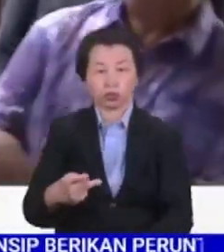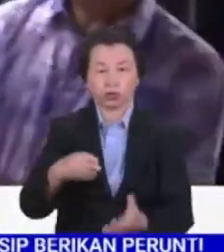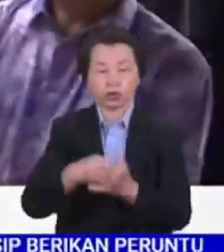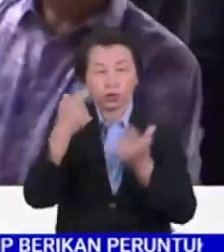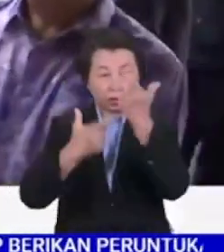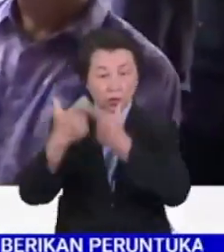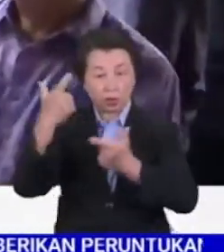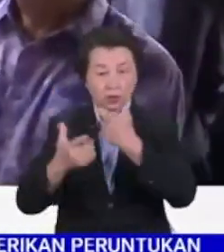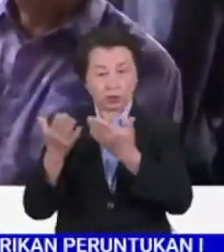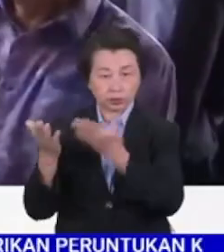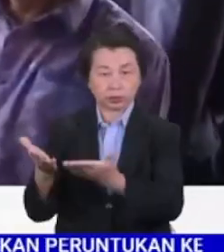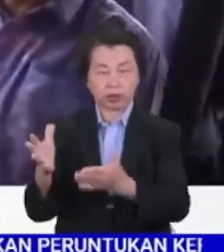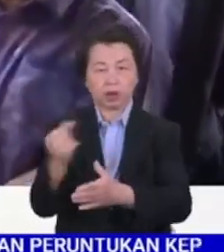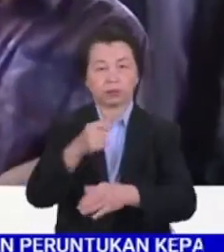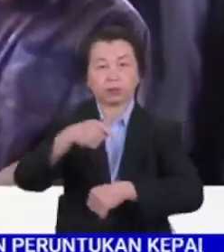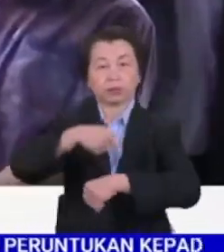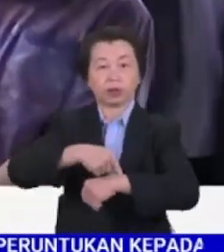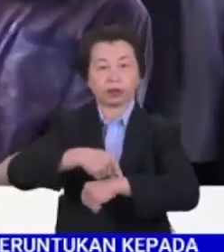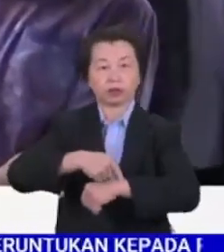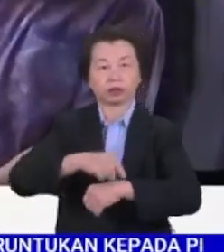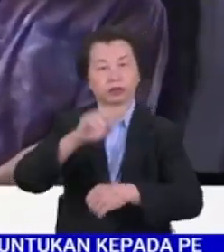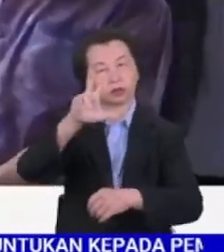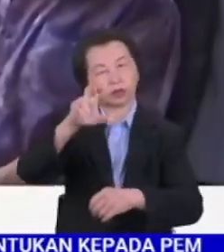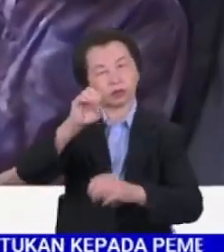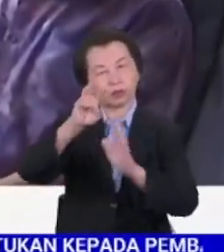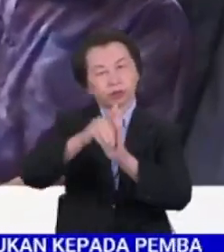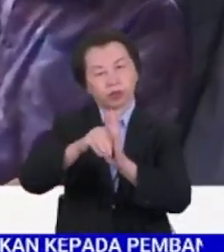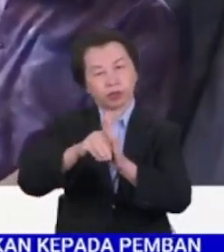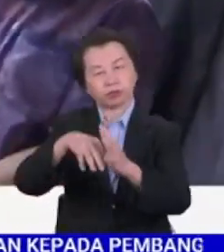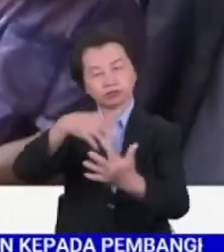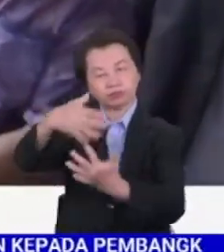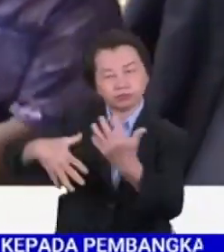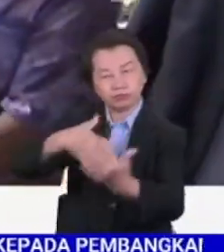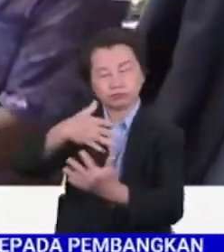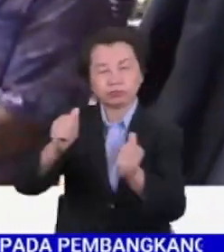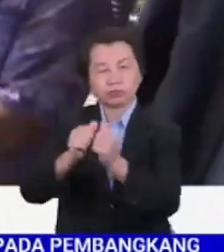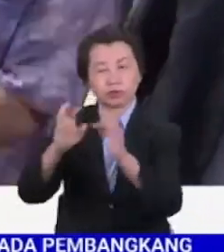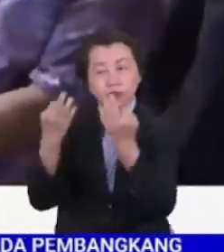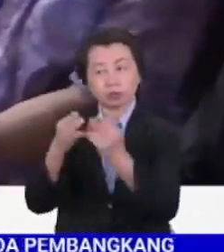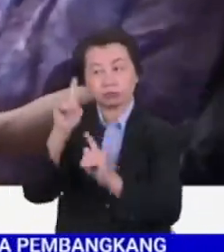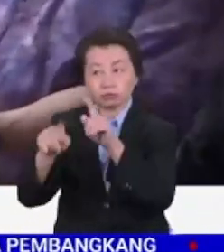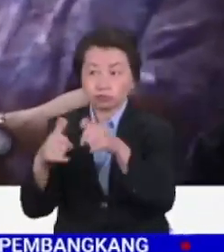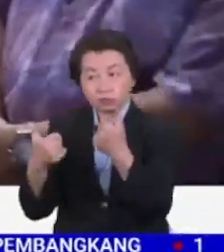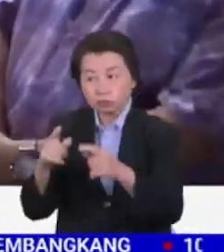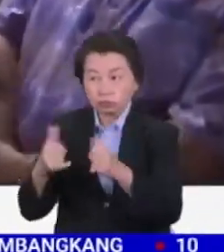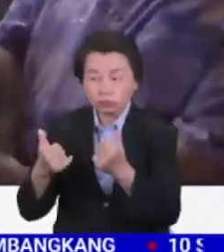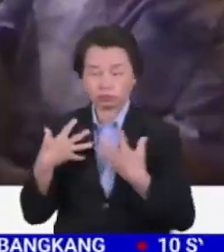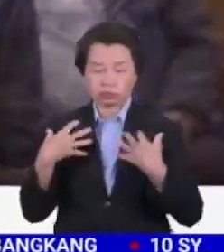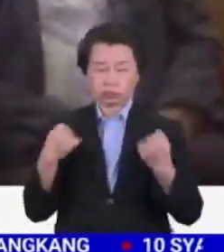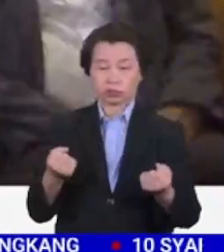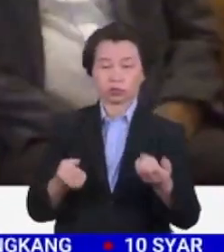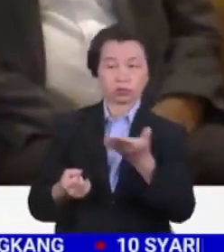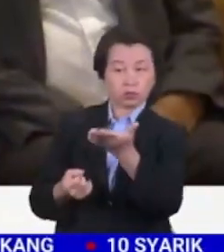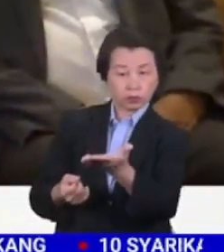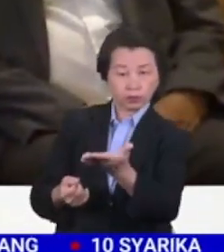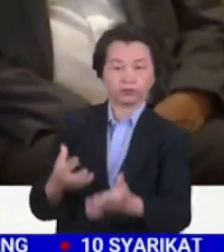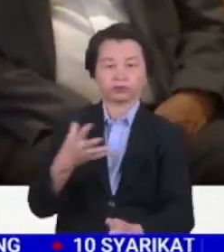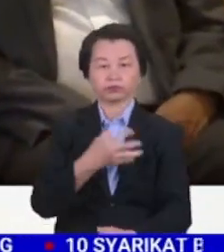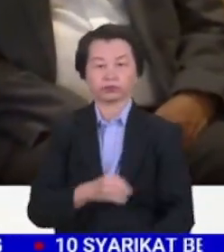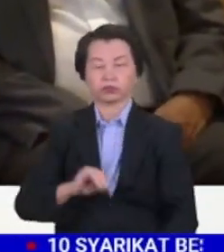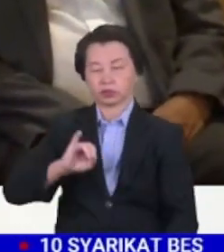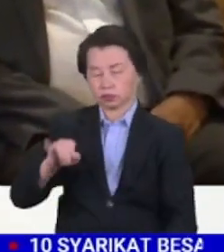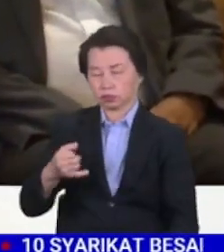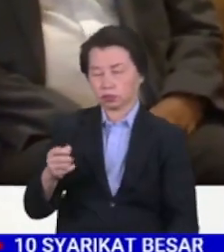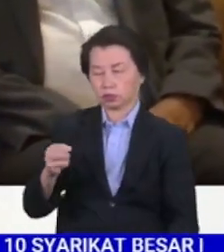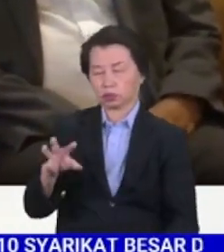Dalam lawatan itu, beliau meluangkan masa hampir setengah jam menyantuni Datuk Koni bertanya khabar akan kesihatan beliau. Tan Sri